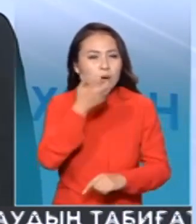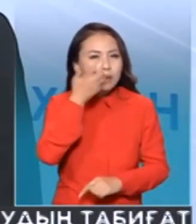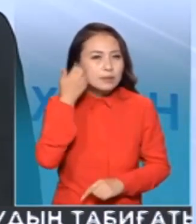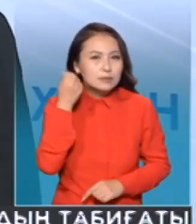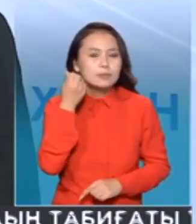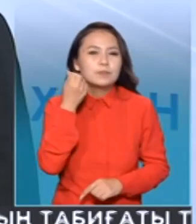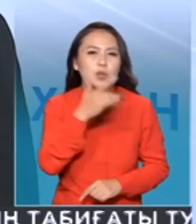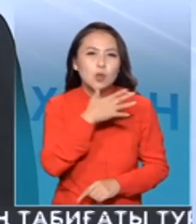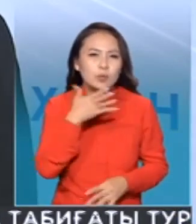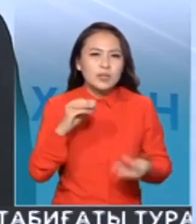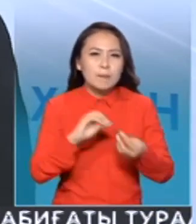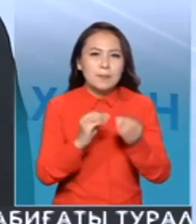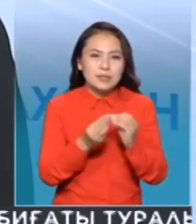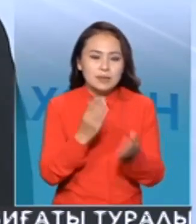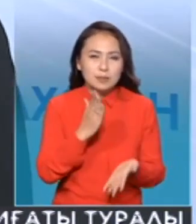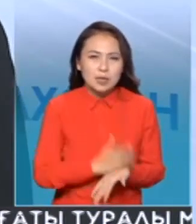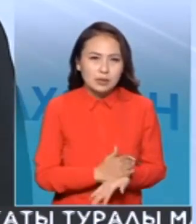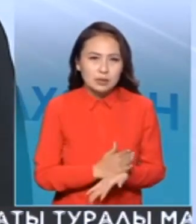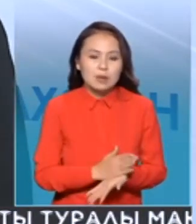көптеген дүрбелең мәселелер бар,